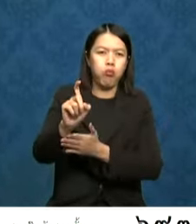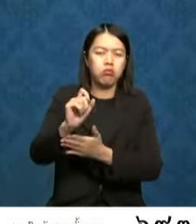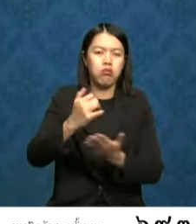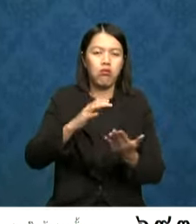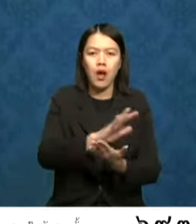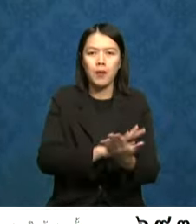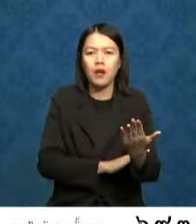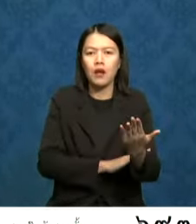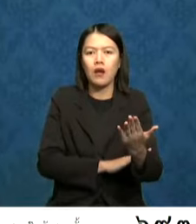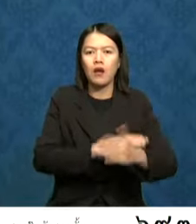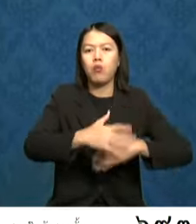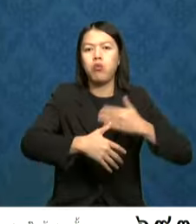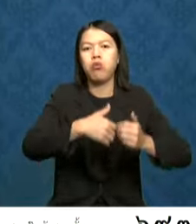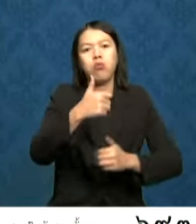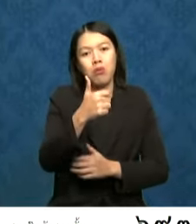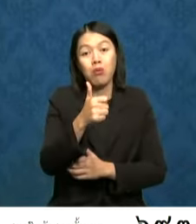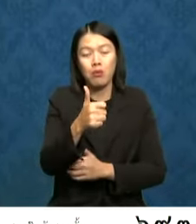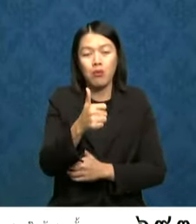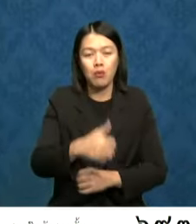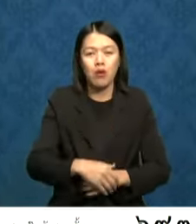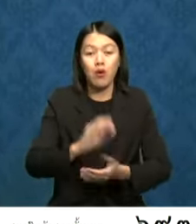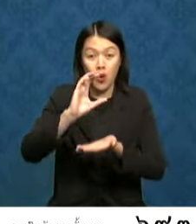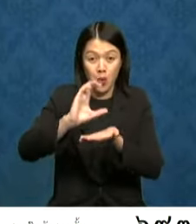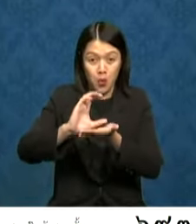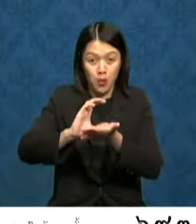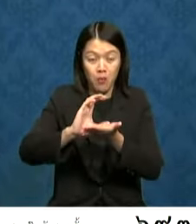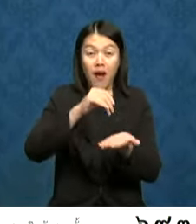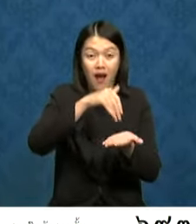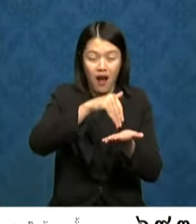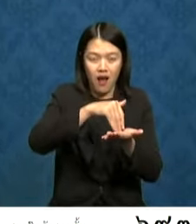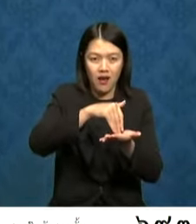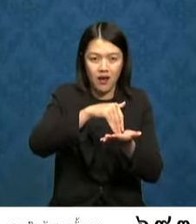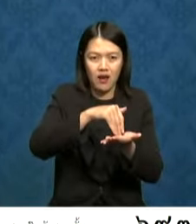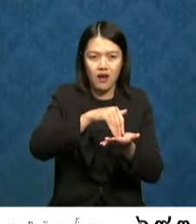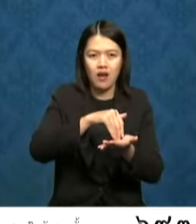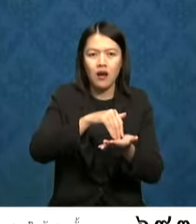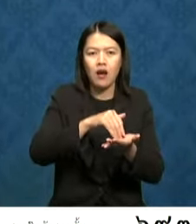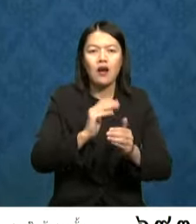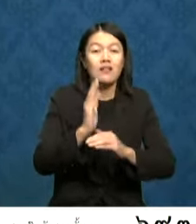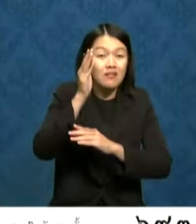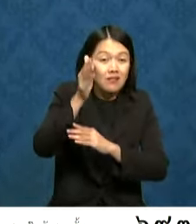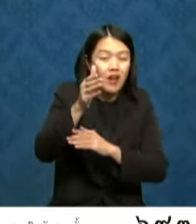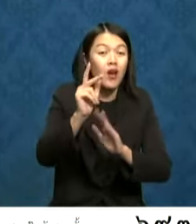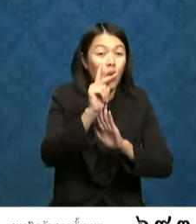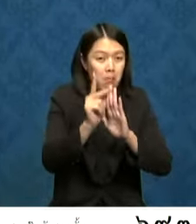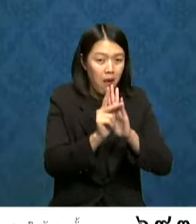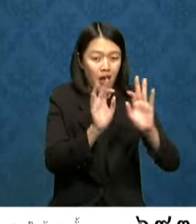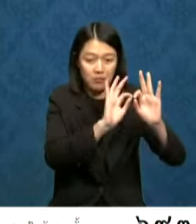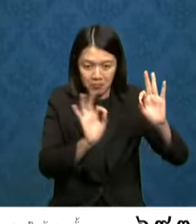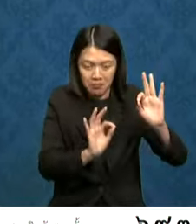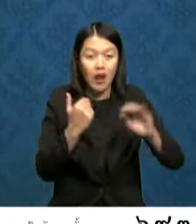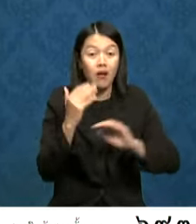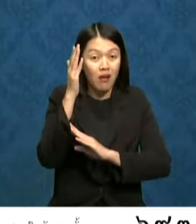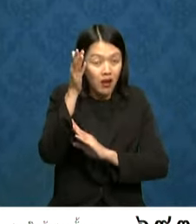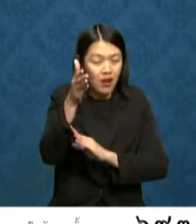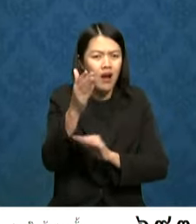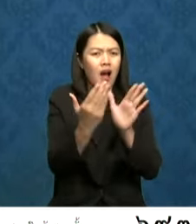ก็หายจากวิกฤตเป็นปิดทิ้งเลยค่ะงบกลางปีนะคะเราก็บอกแล้วว่ามันใช้ข้ามปีไม่ได้กฎหมายมันเขียนเอาาไว้ชัดขนาดนี้